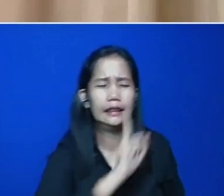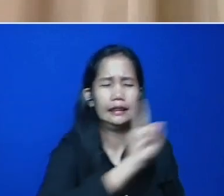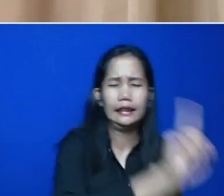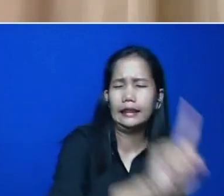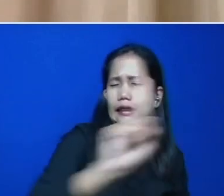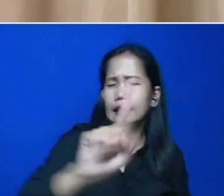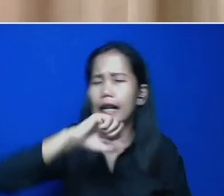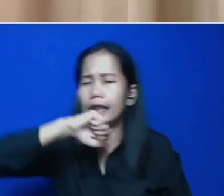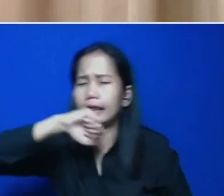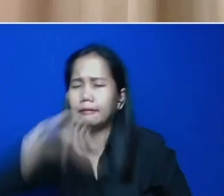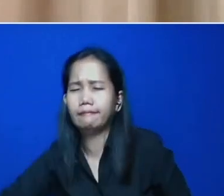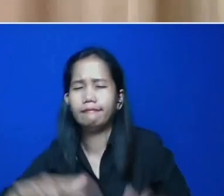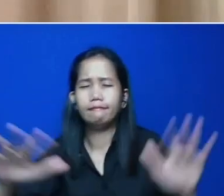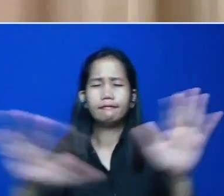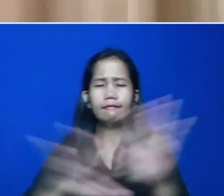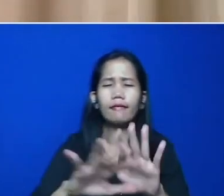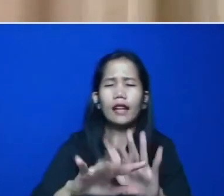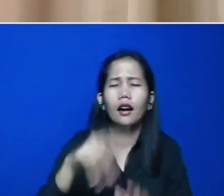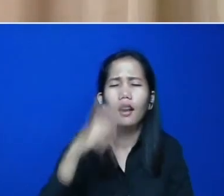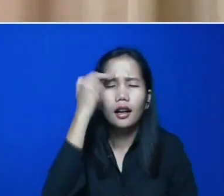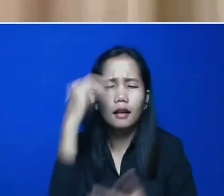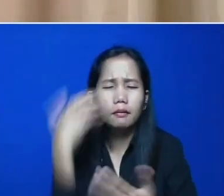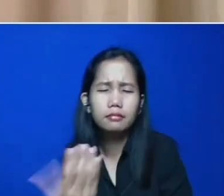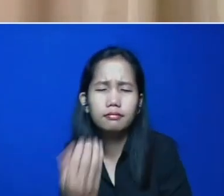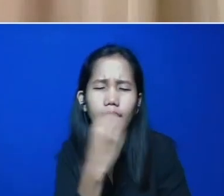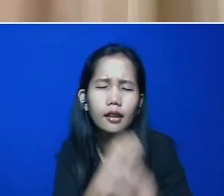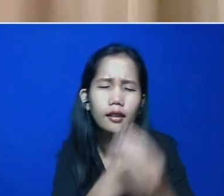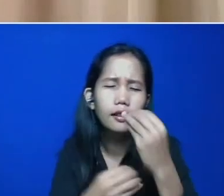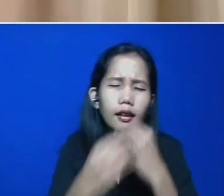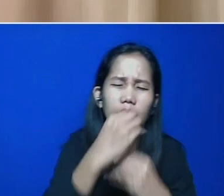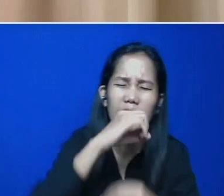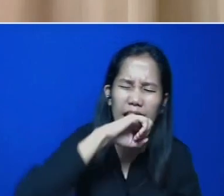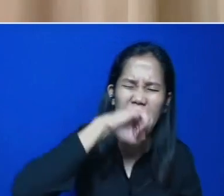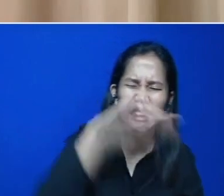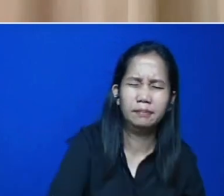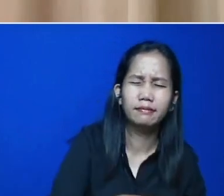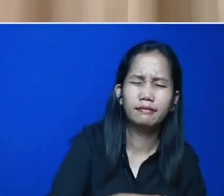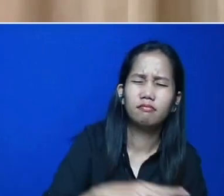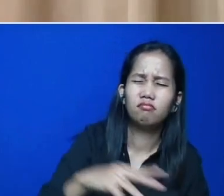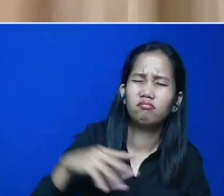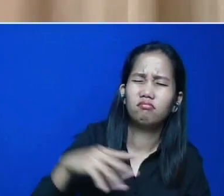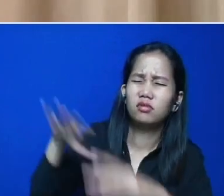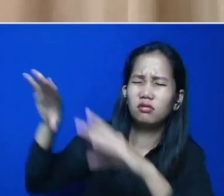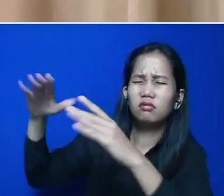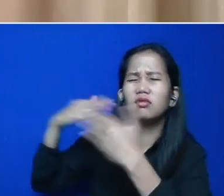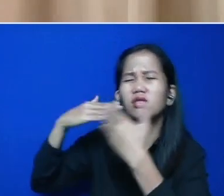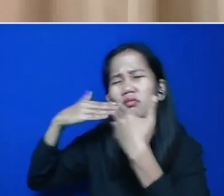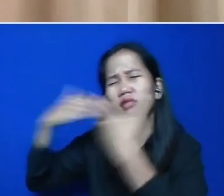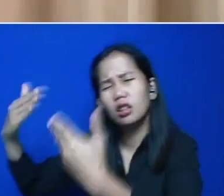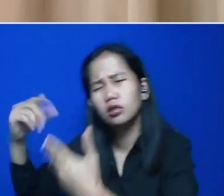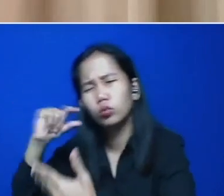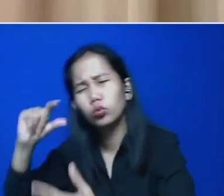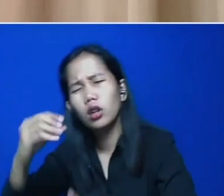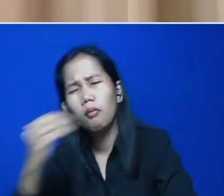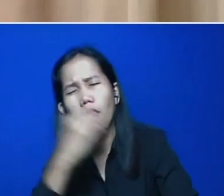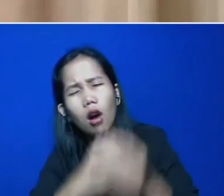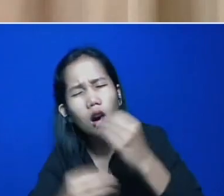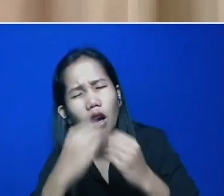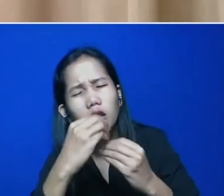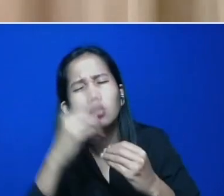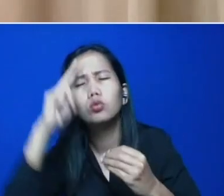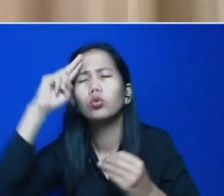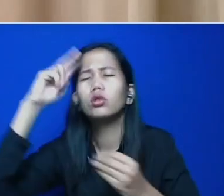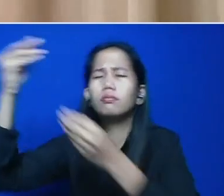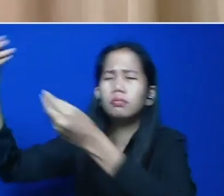haram Terima kasih untuk makanan-makanan yang Tuhan izinkan kami nikmati Berkati kami